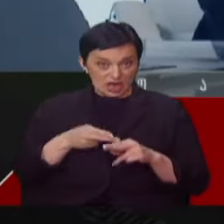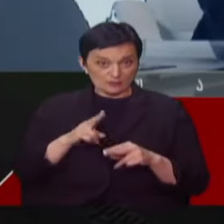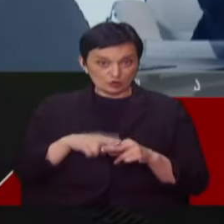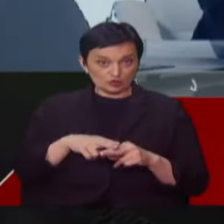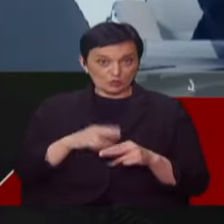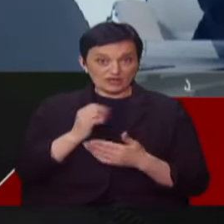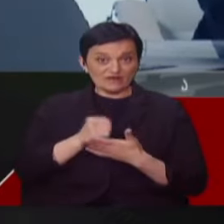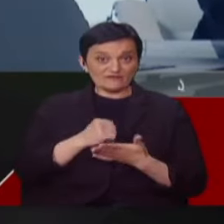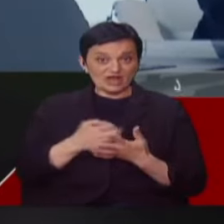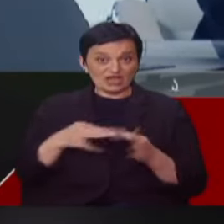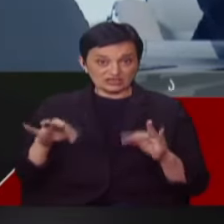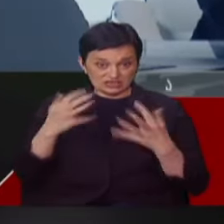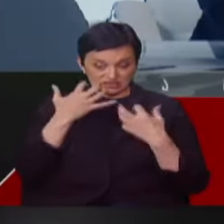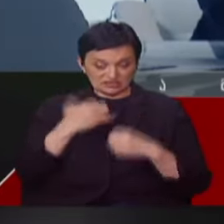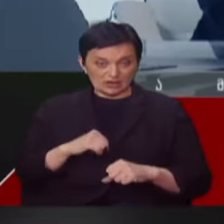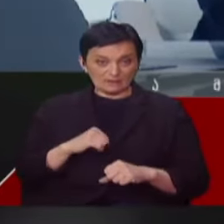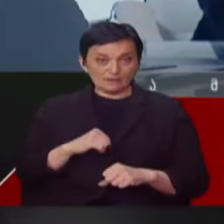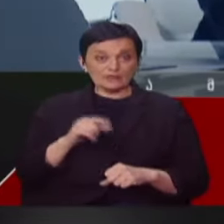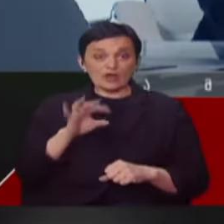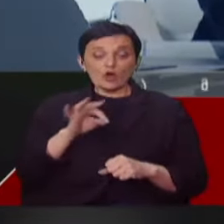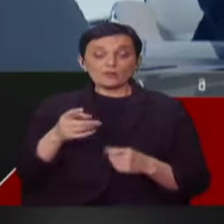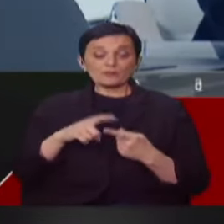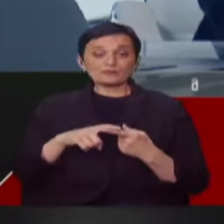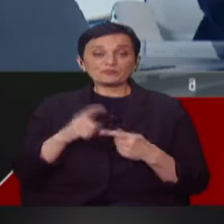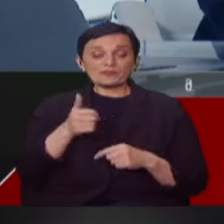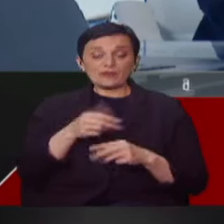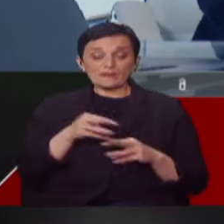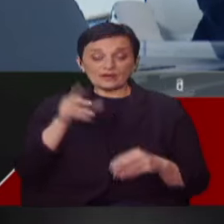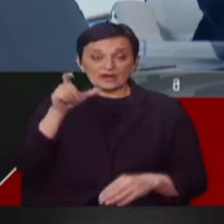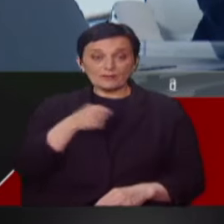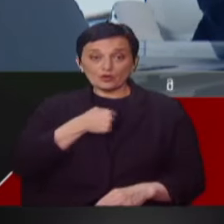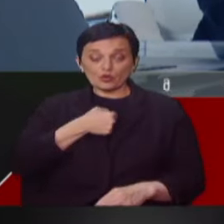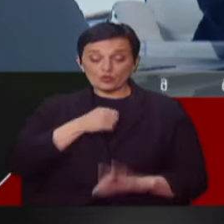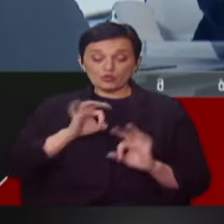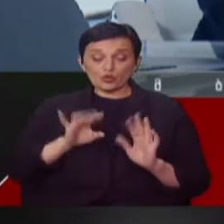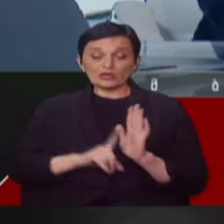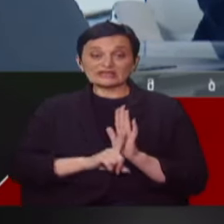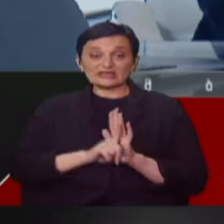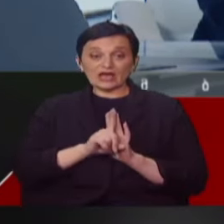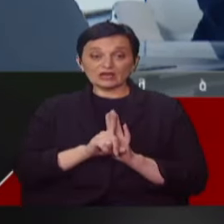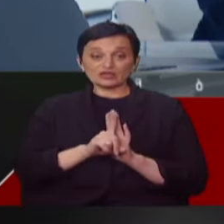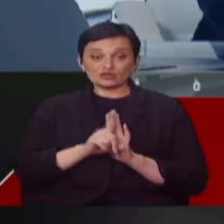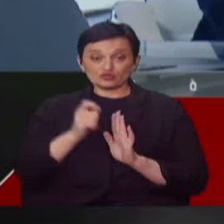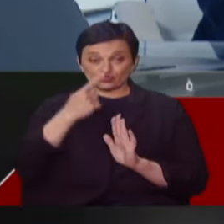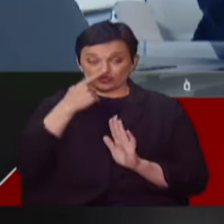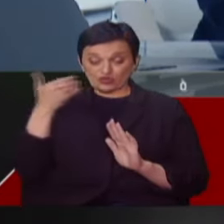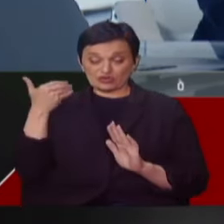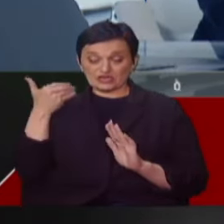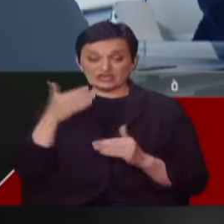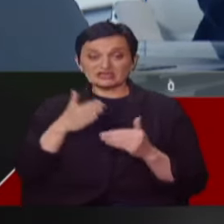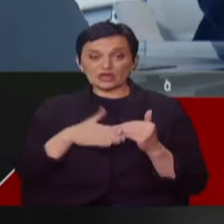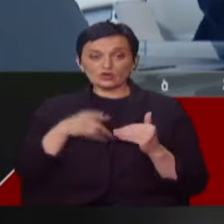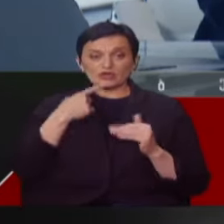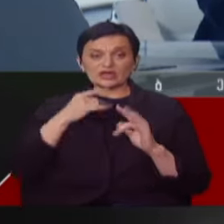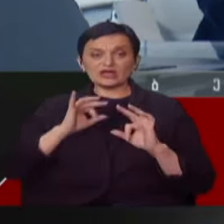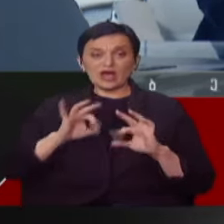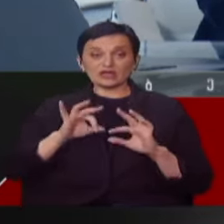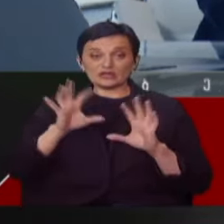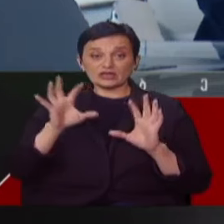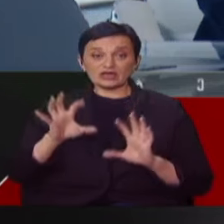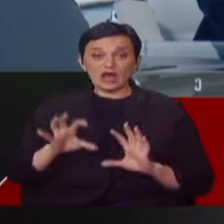ჩვენ ვიზა ლიბერალიზაცია. რომ დავბრუნდეთ. პრემიერ-მინისტრმა პრესკონფერენციის დაწყებისას, რომელიც ცოტა ხნის წინ დასრულდა, განაცხადა, რომ